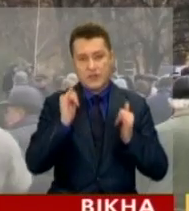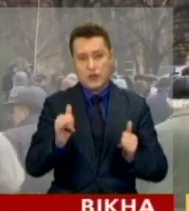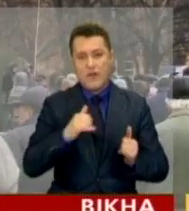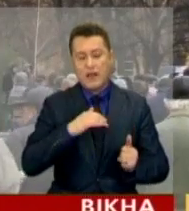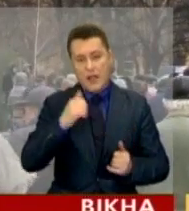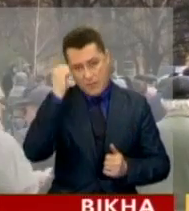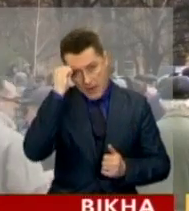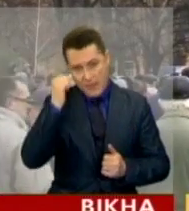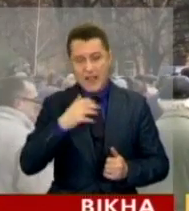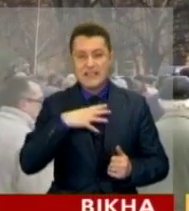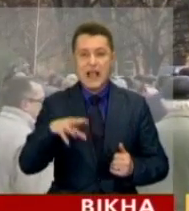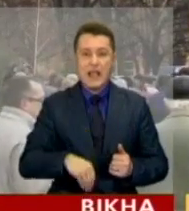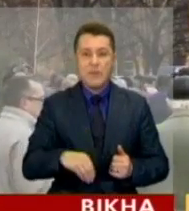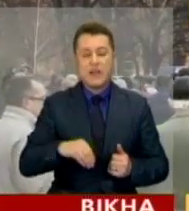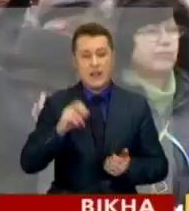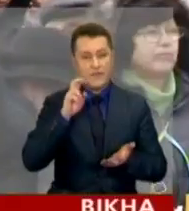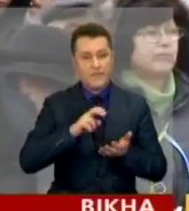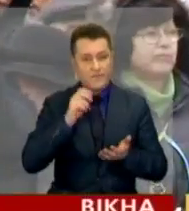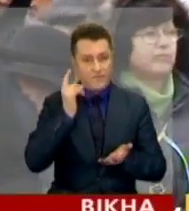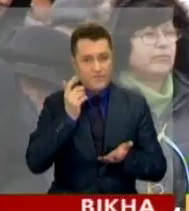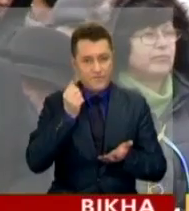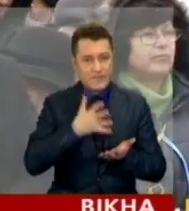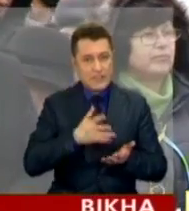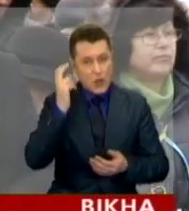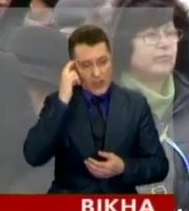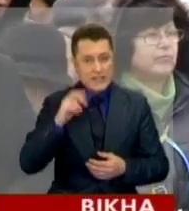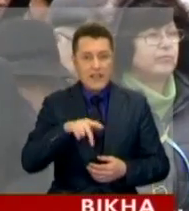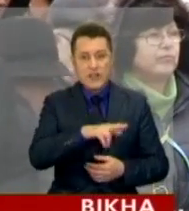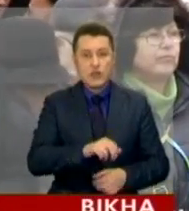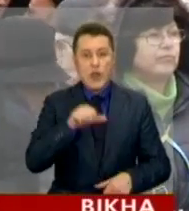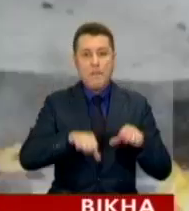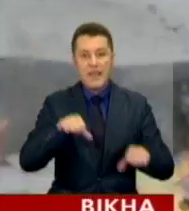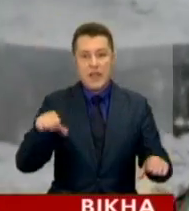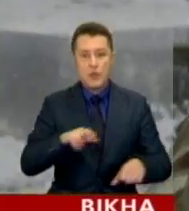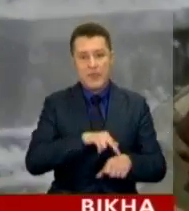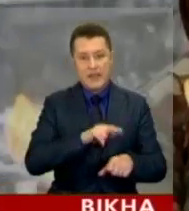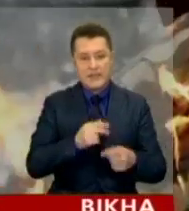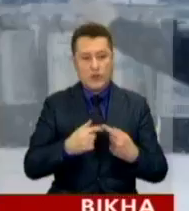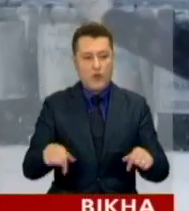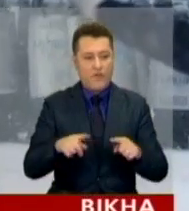столиці і рушили пікетом до міліційного відділку.